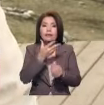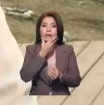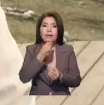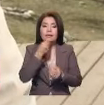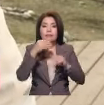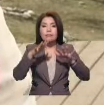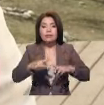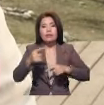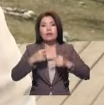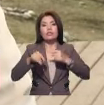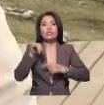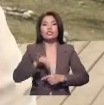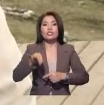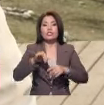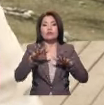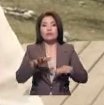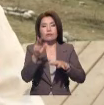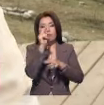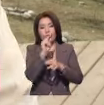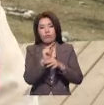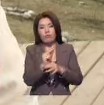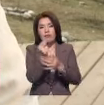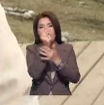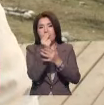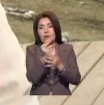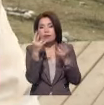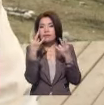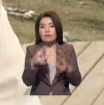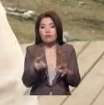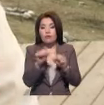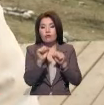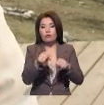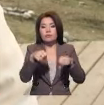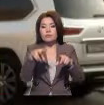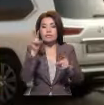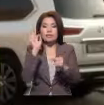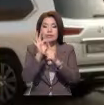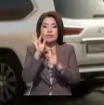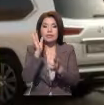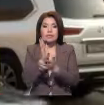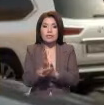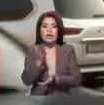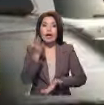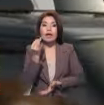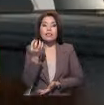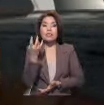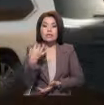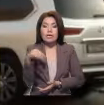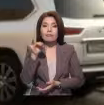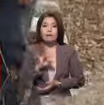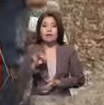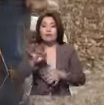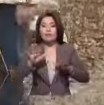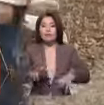орындарын, тарихи орындарын вандализмнен сақтауға, соларды қорғауға негізделген негізгі мақсат болып табылады. Аюсай тарихи мекеніне келіп